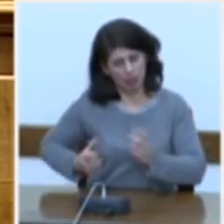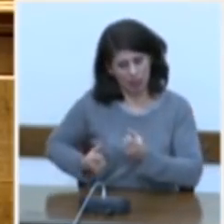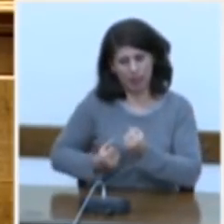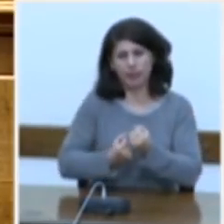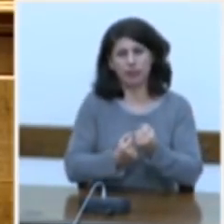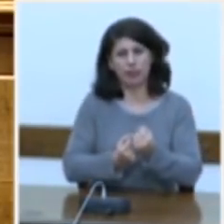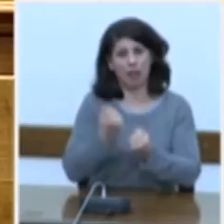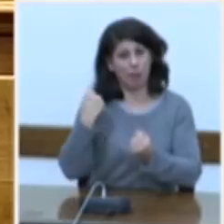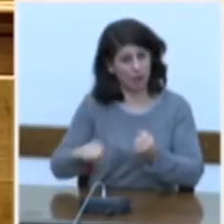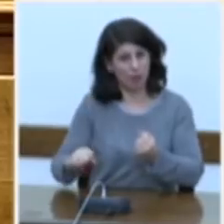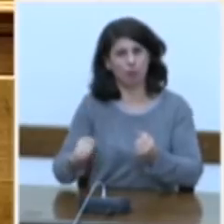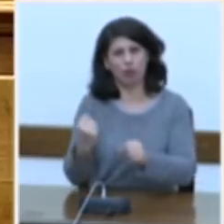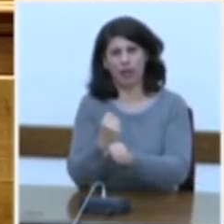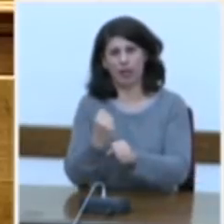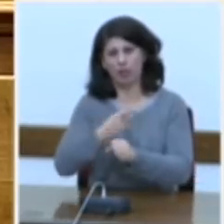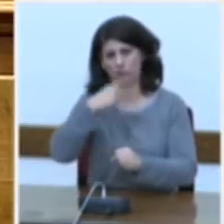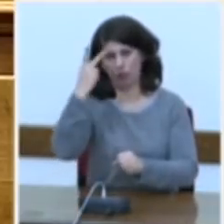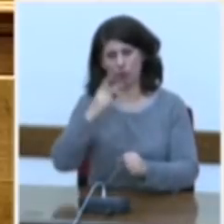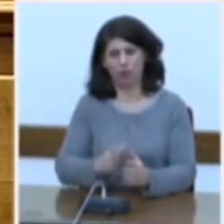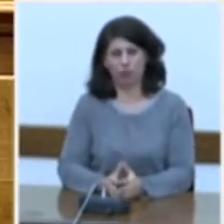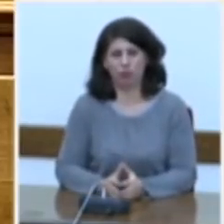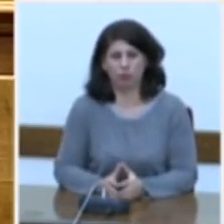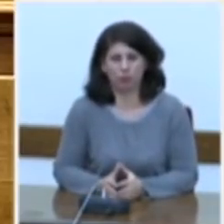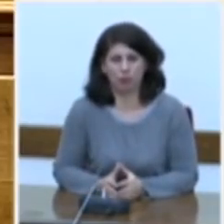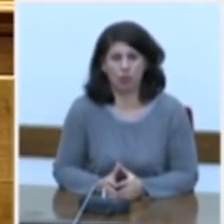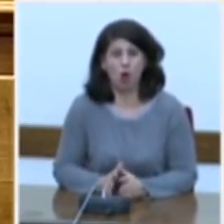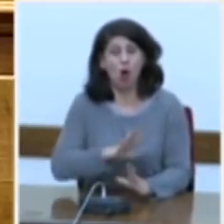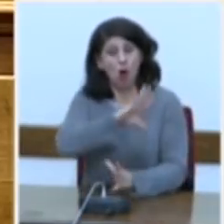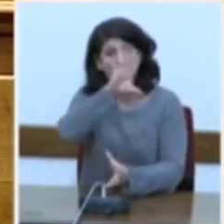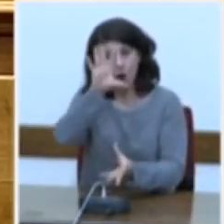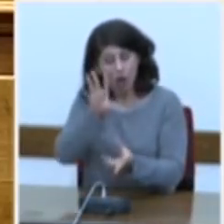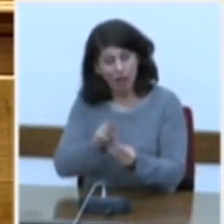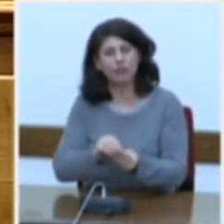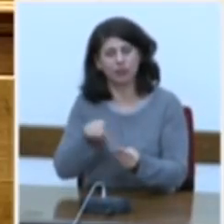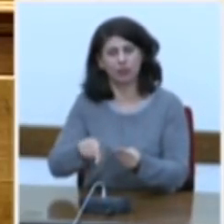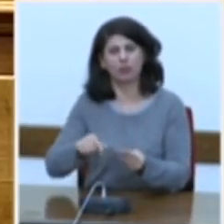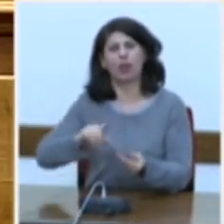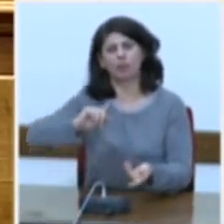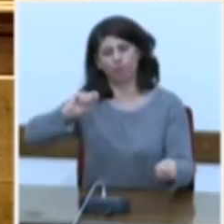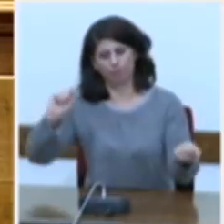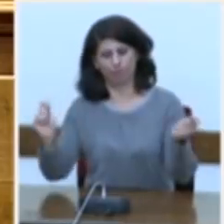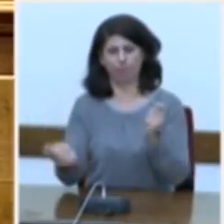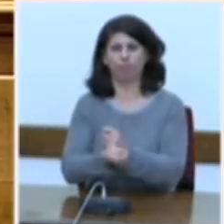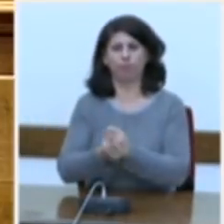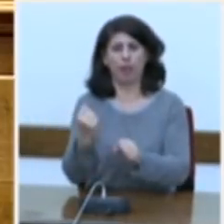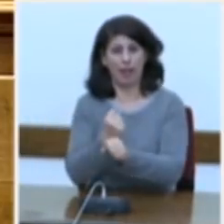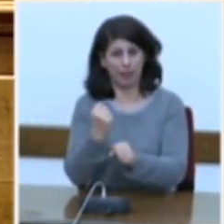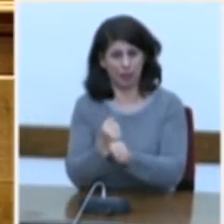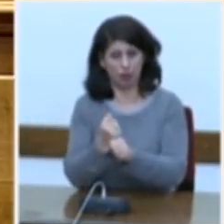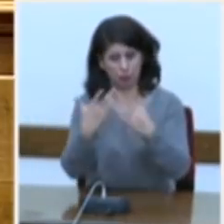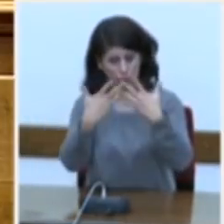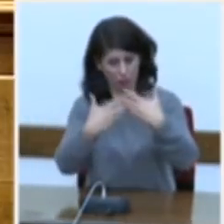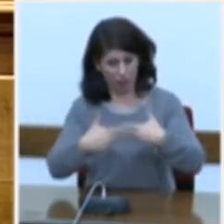την απουσία εργασιακών δικαιωμάτων. Όλα αυτά είναι που μετατρέπουν τους εργαζόμενους και του